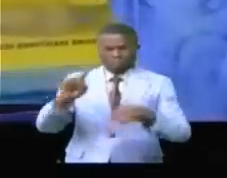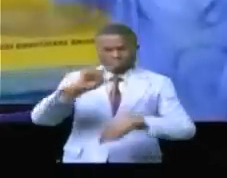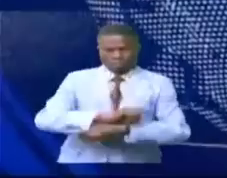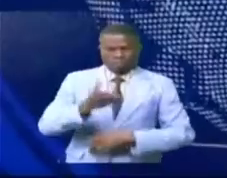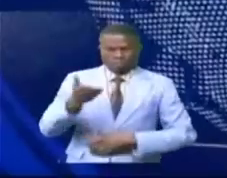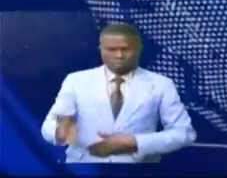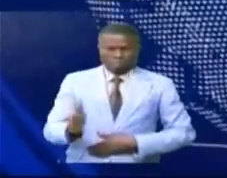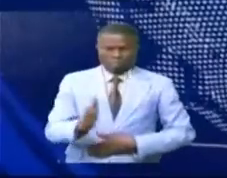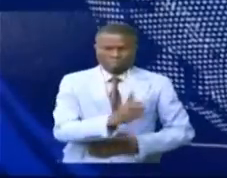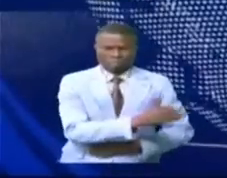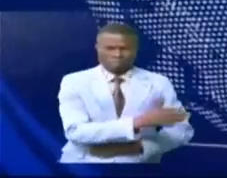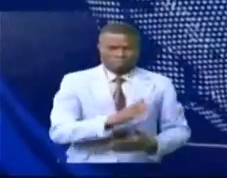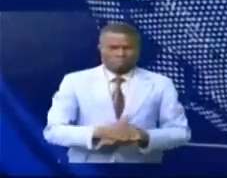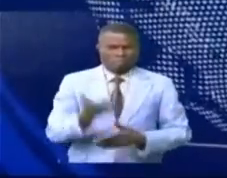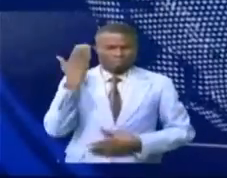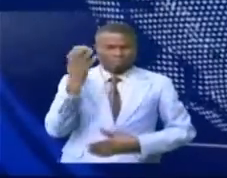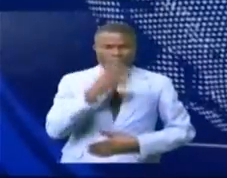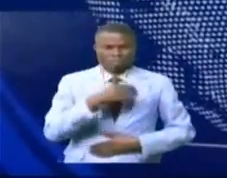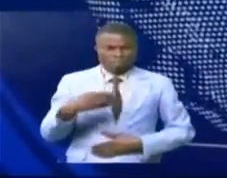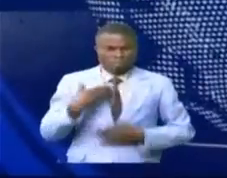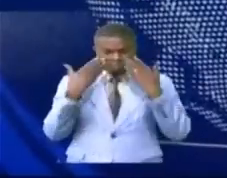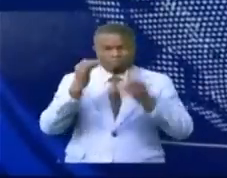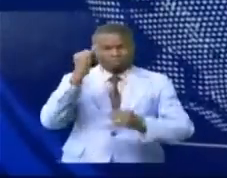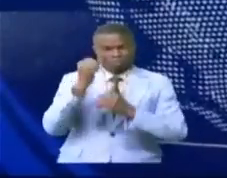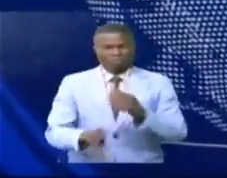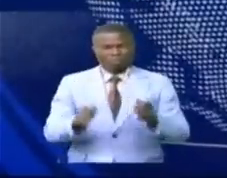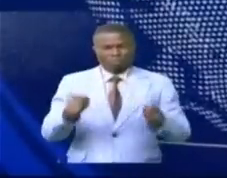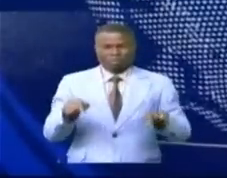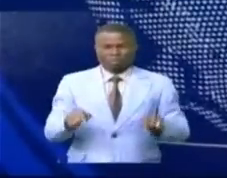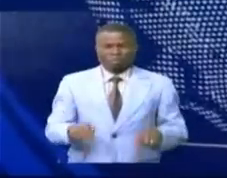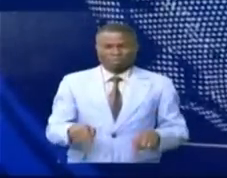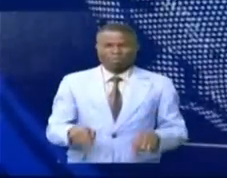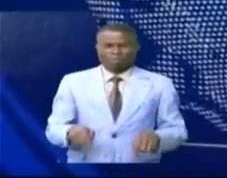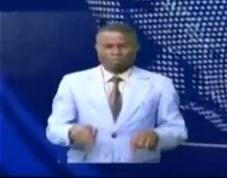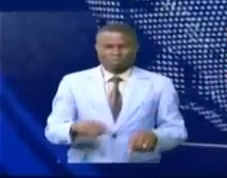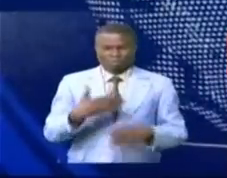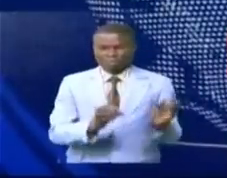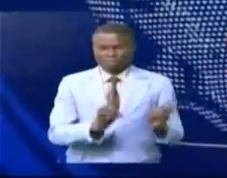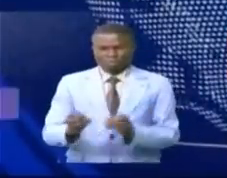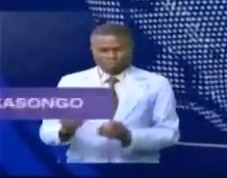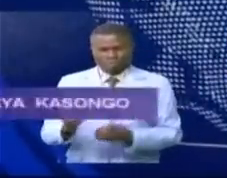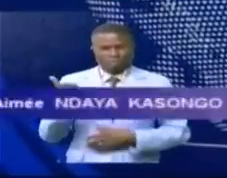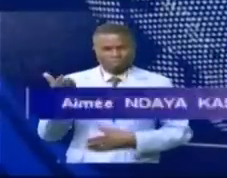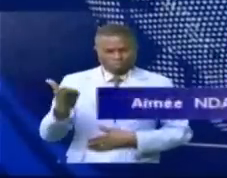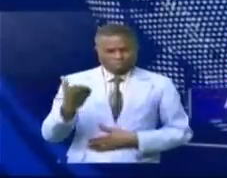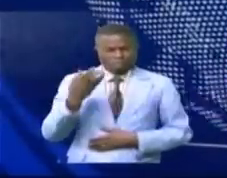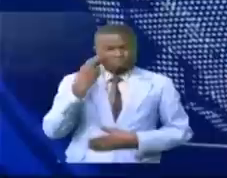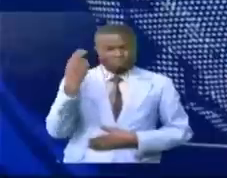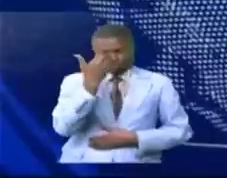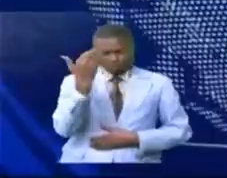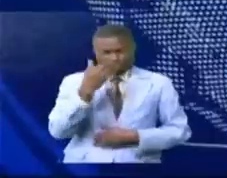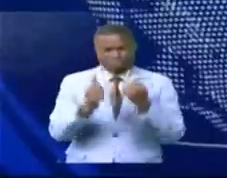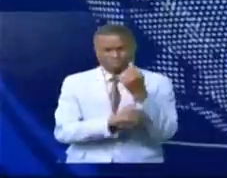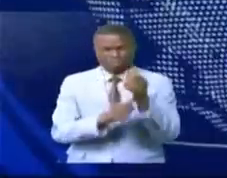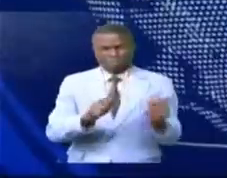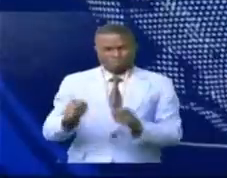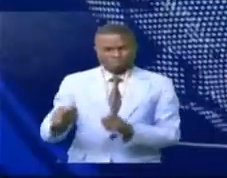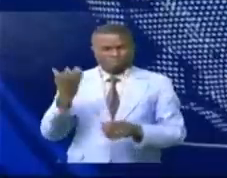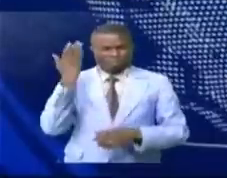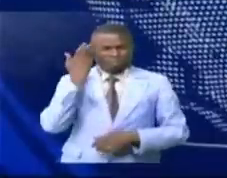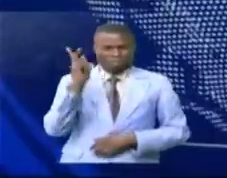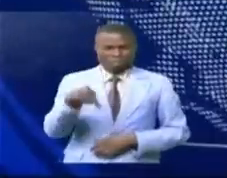jours. Mesdames et messieurs, c'est la fin de ce journal réalisé par Merveille Mikomo et